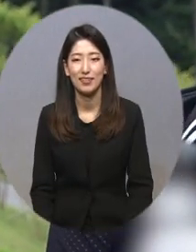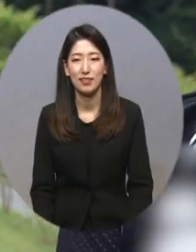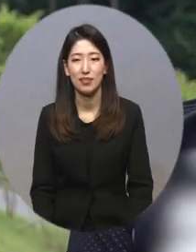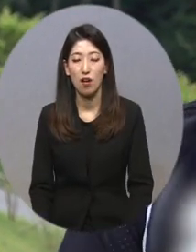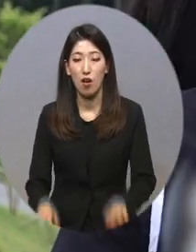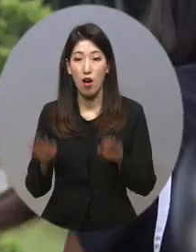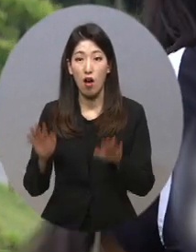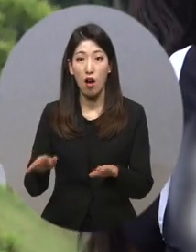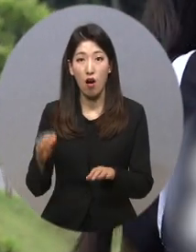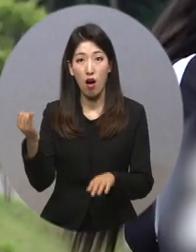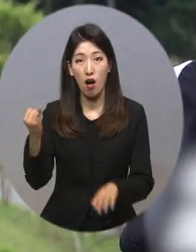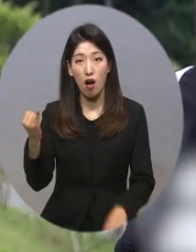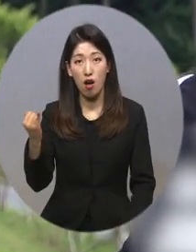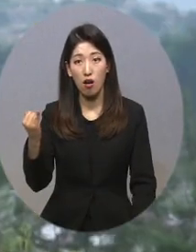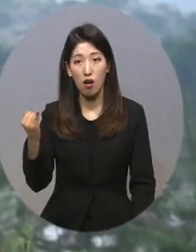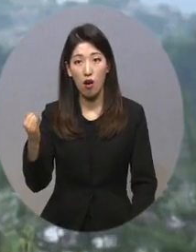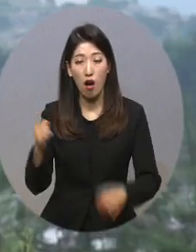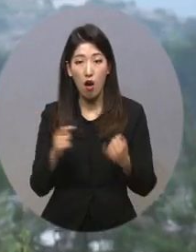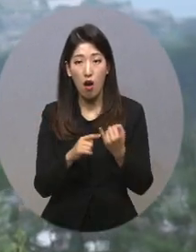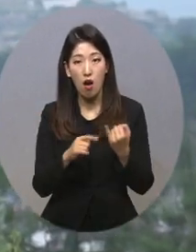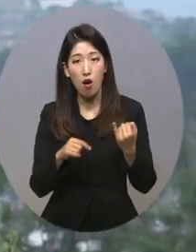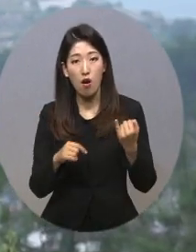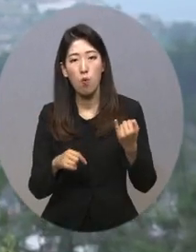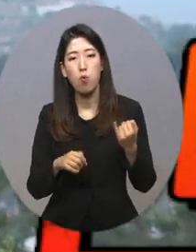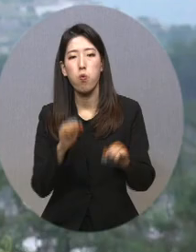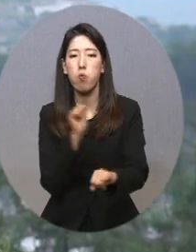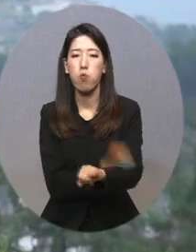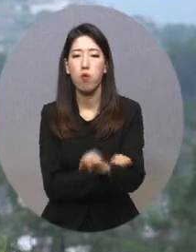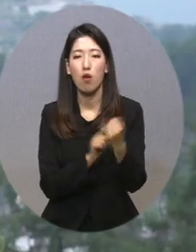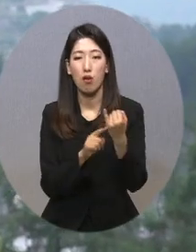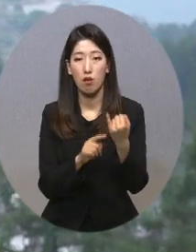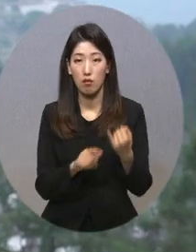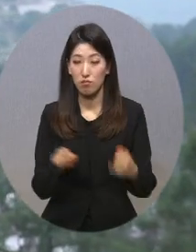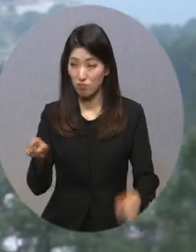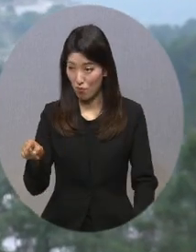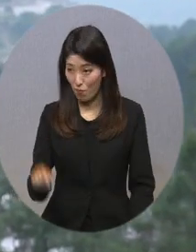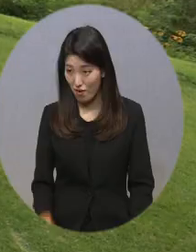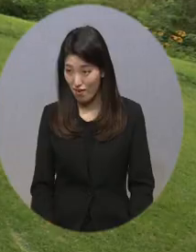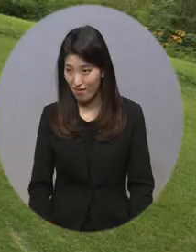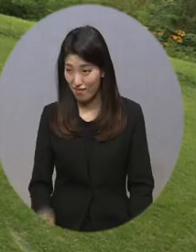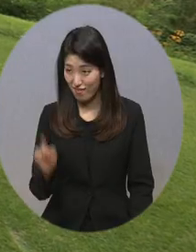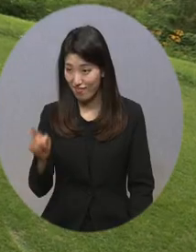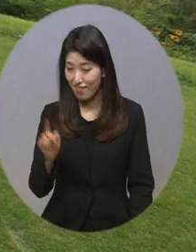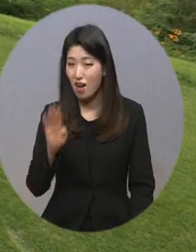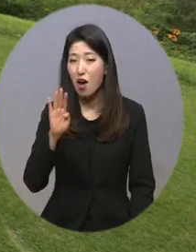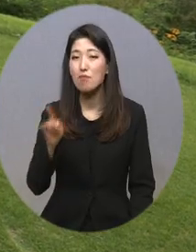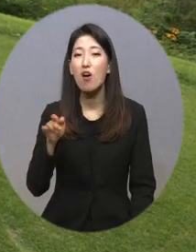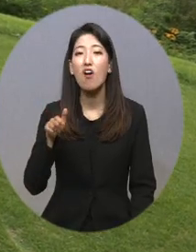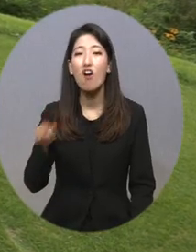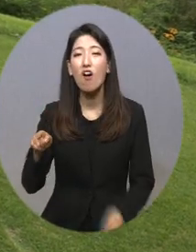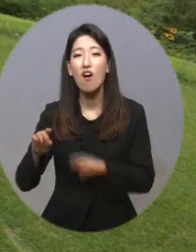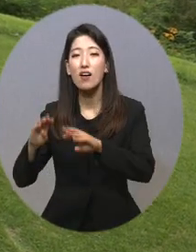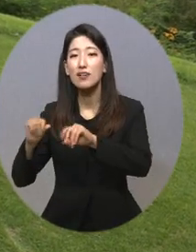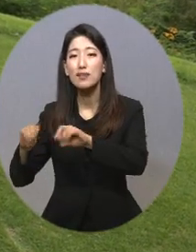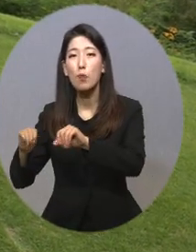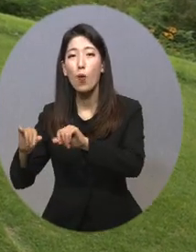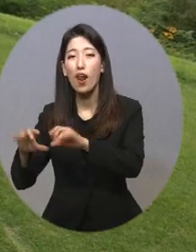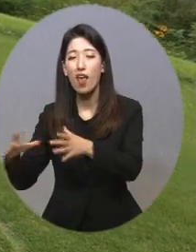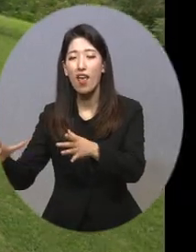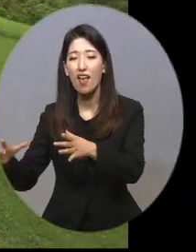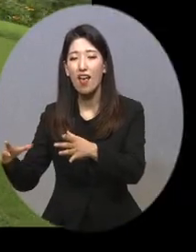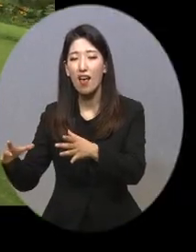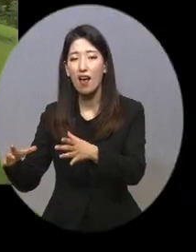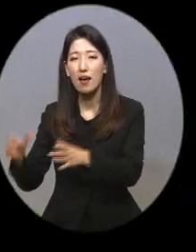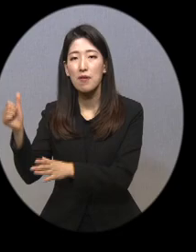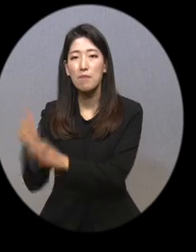어, 후원에 뭐, 아, 승이 야, 없네? 승이 없어? 어, 재미가 없다. 오빠 뻥커 생각해. 아, 그거, 그러니까 뻥커를 그렇게. 아니까 뻥커를 그렇게